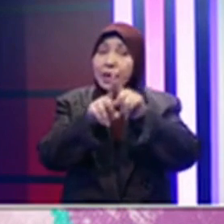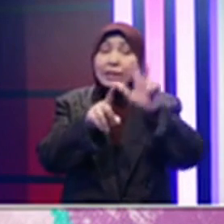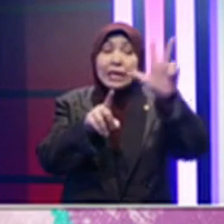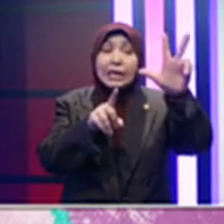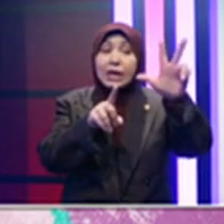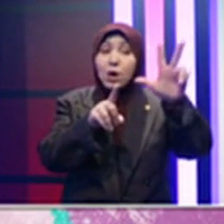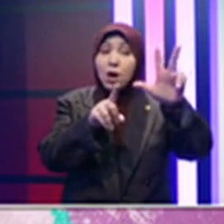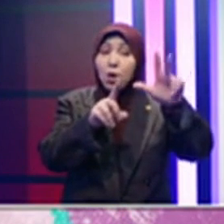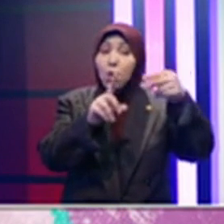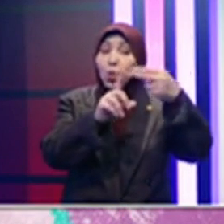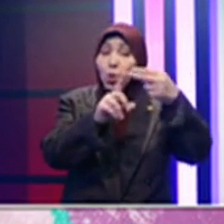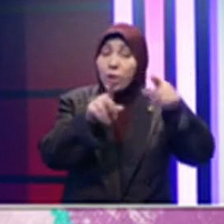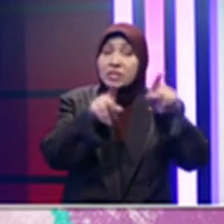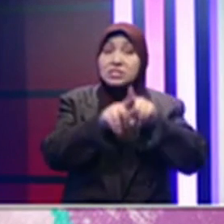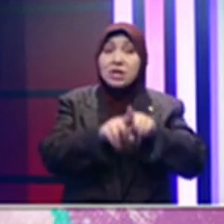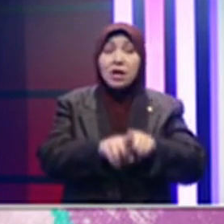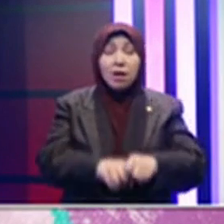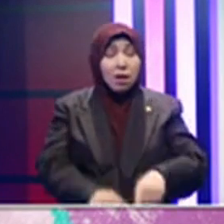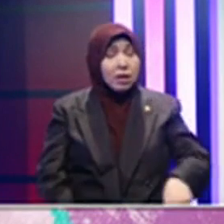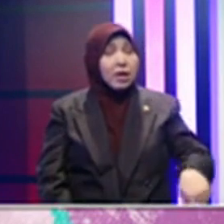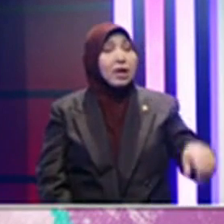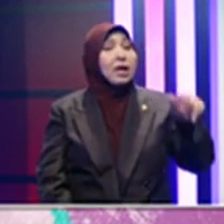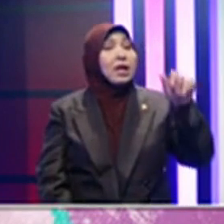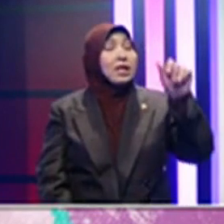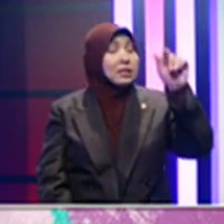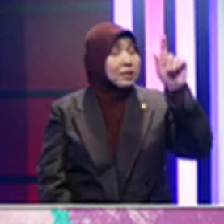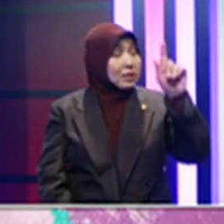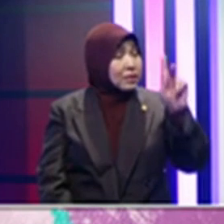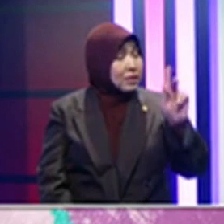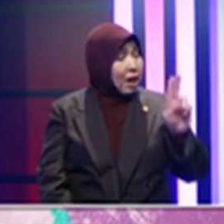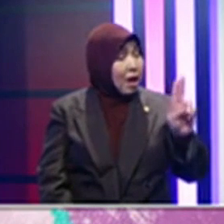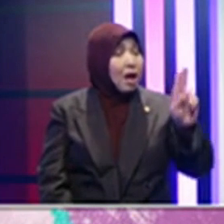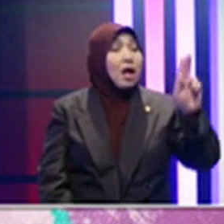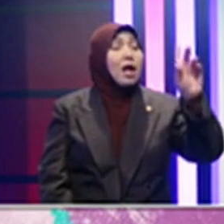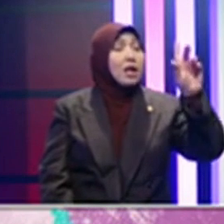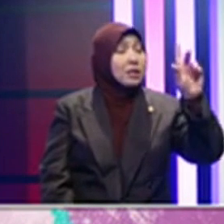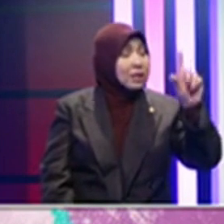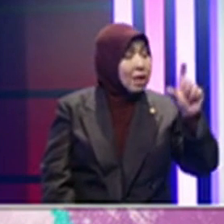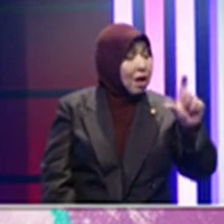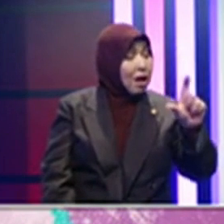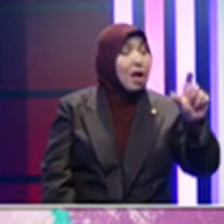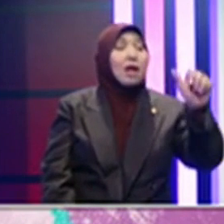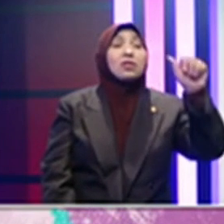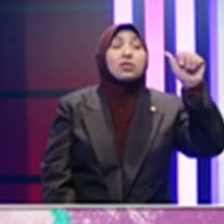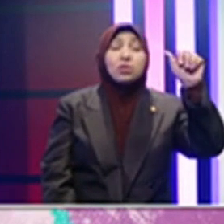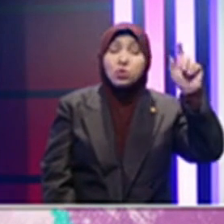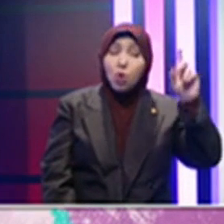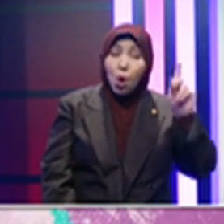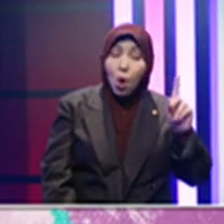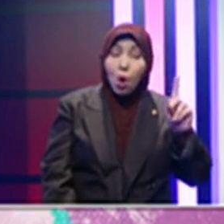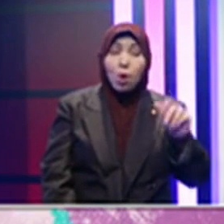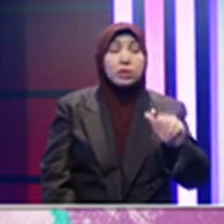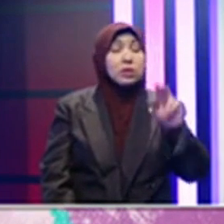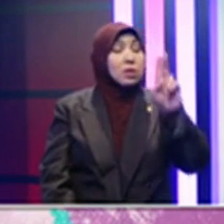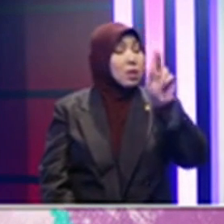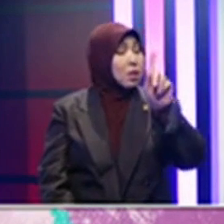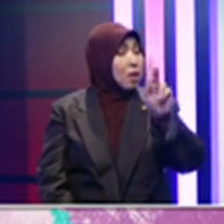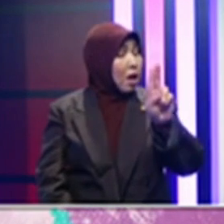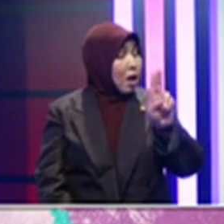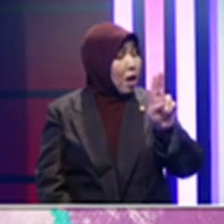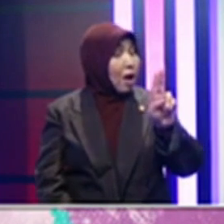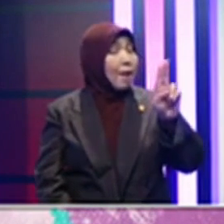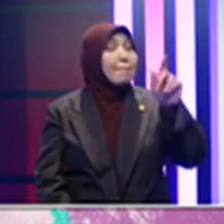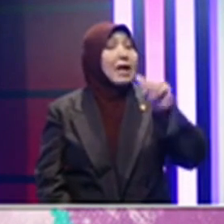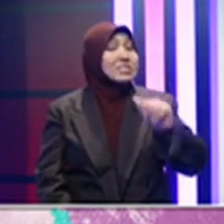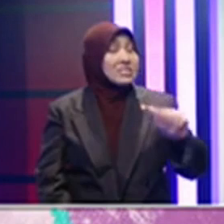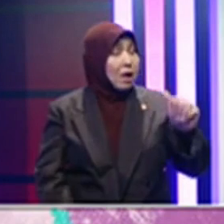hujung lidah, ta da ta, ta da ta. Kat sini kita dua huruf lah, maknanya huruf ta dengan ta makhraj yang